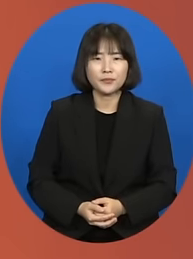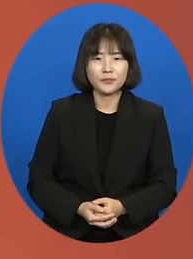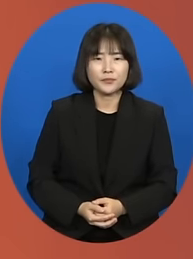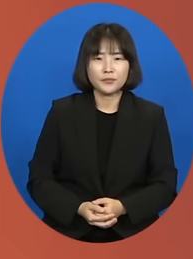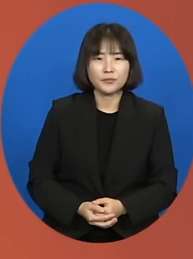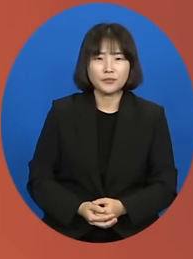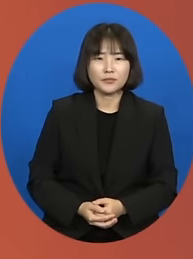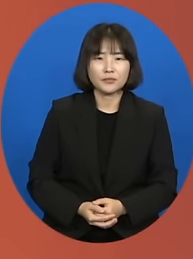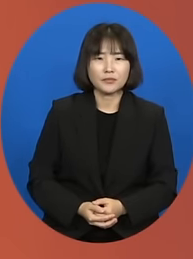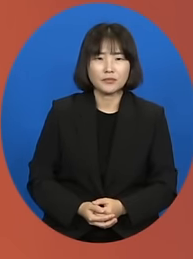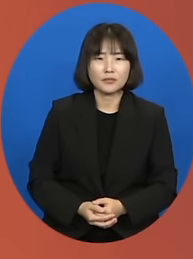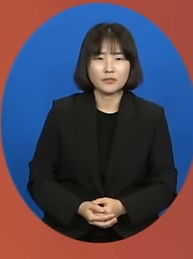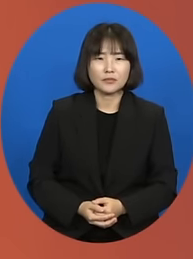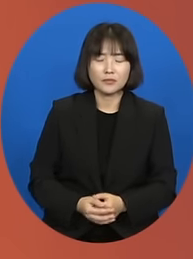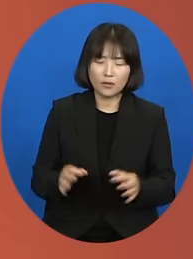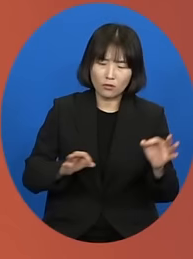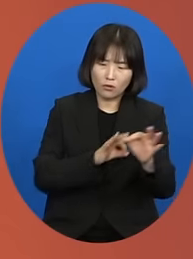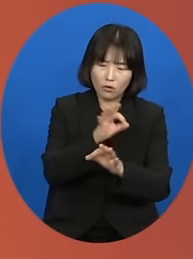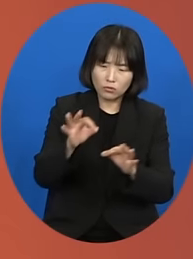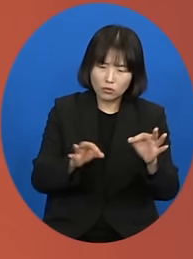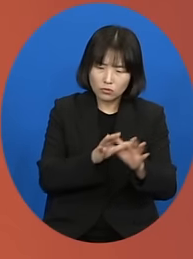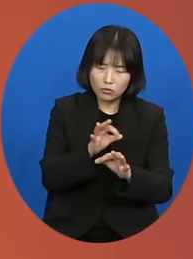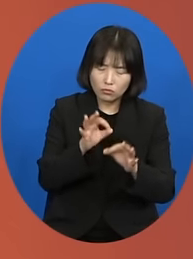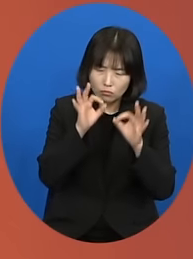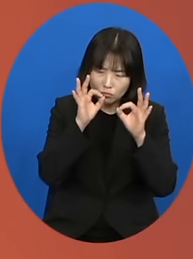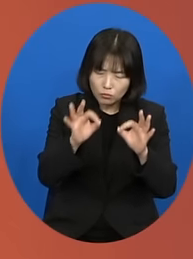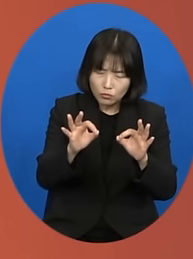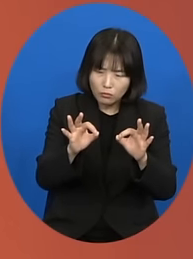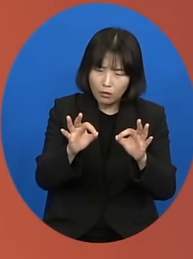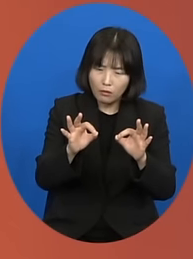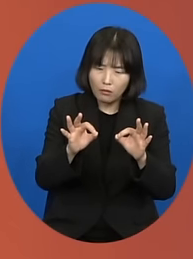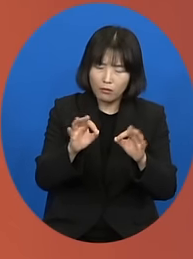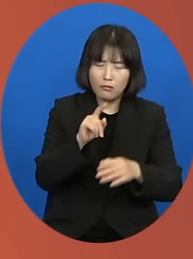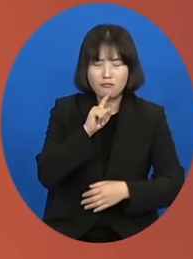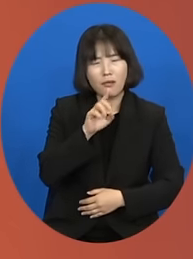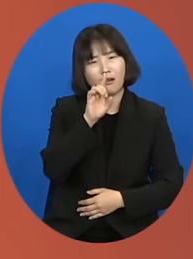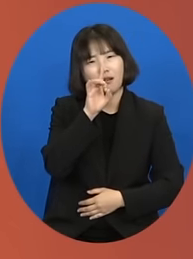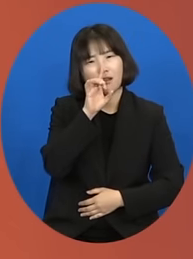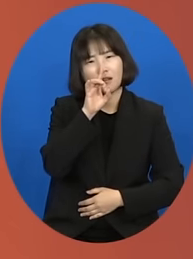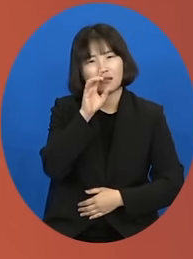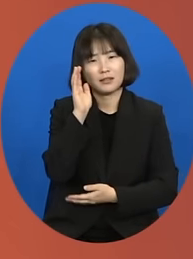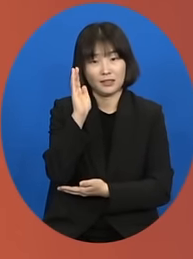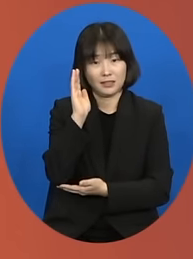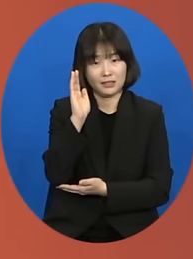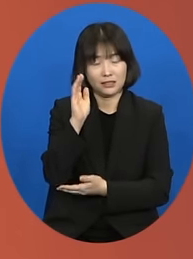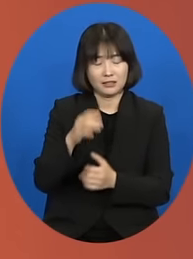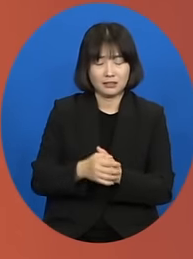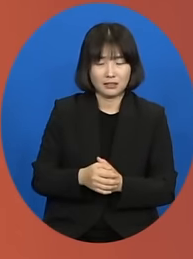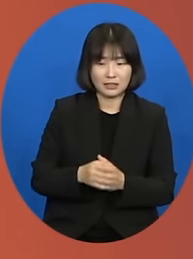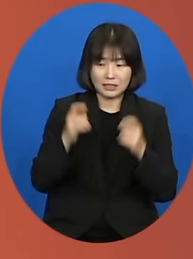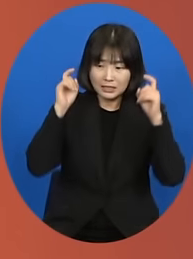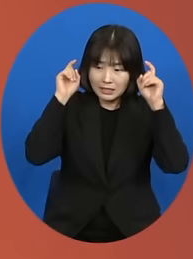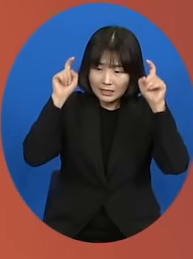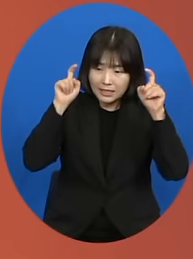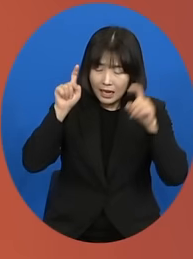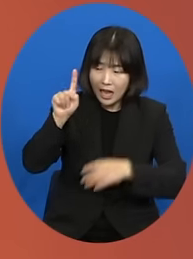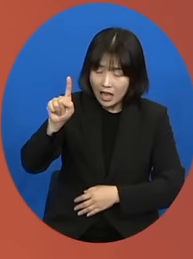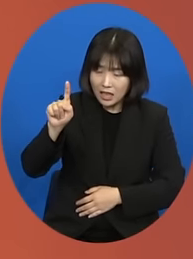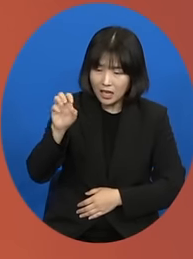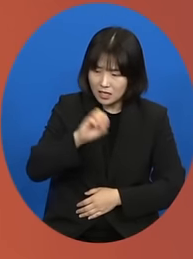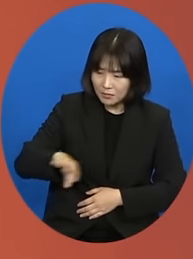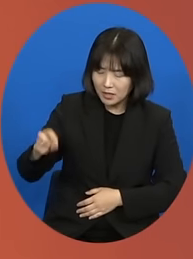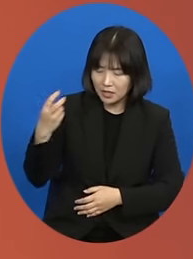이건 경제적으로 보면, 경제학적으로 보면 도무지 말이 되지 않는 이야기입니다. 양 한 마리 잊어버렸다가 다시 찾았는데 그